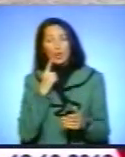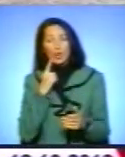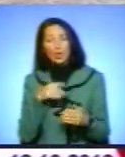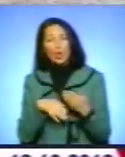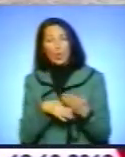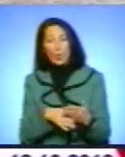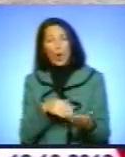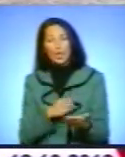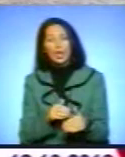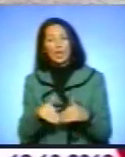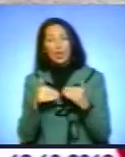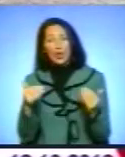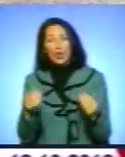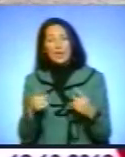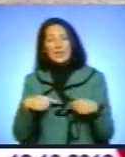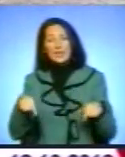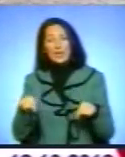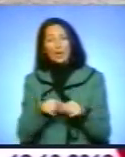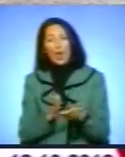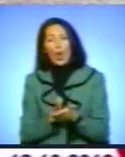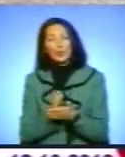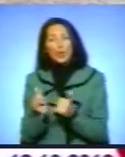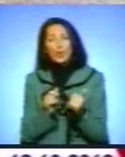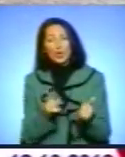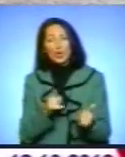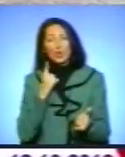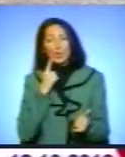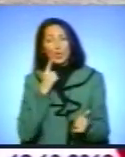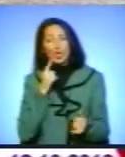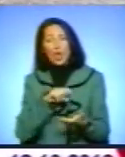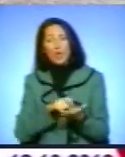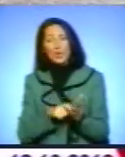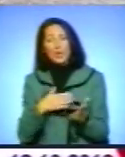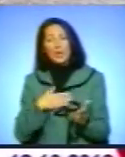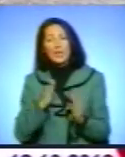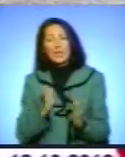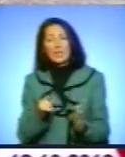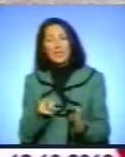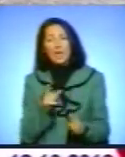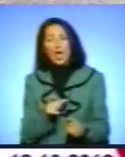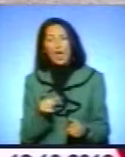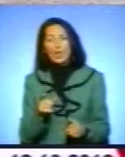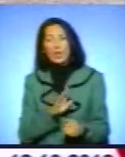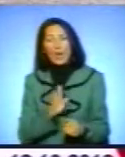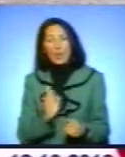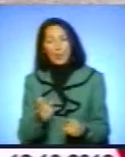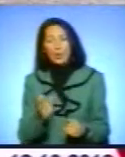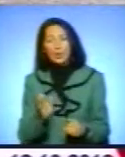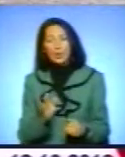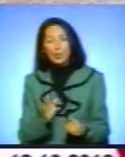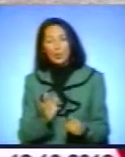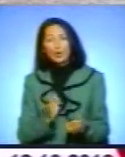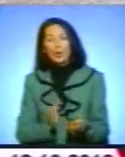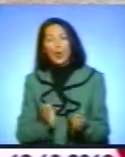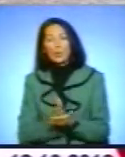широкий спектр обслуговування щодо стоматологічного кабінету. Не тільки ті люди будуть обслуговуватися, які у проєкті «Домашня